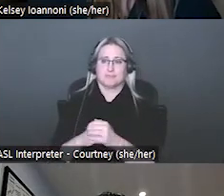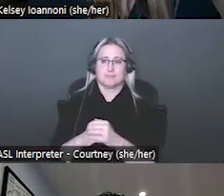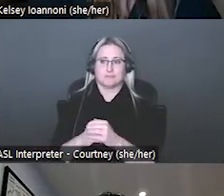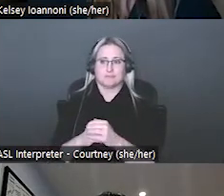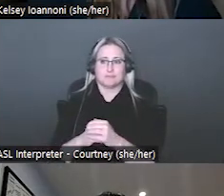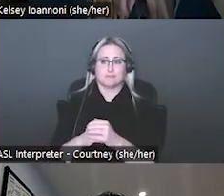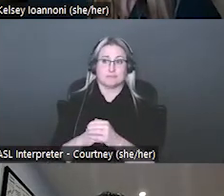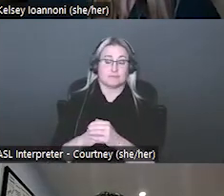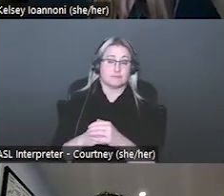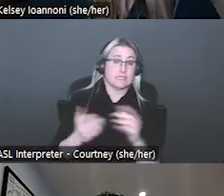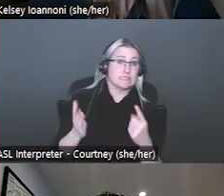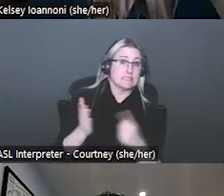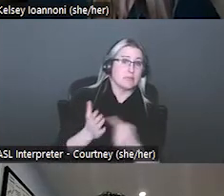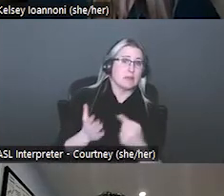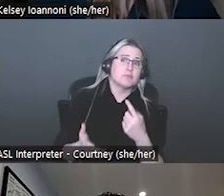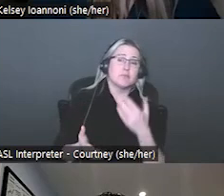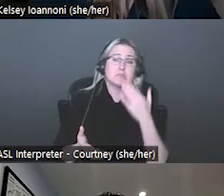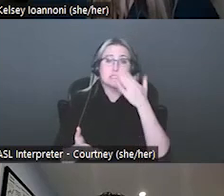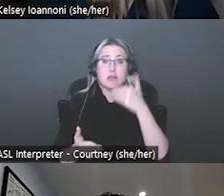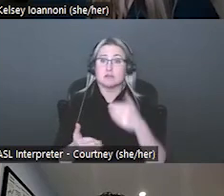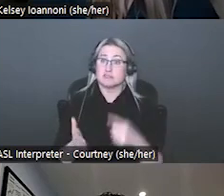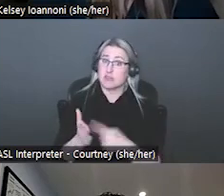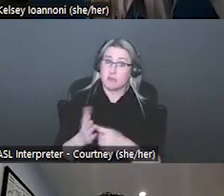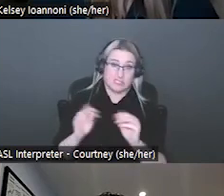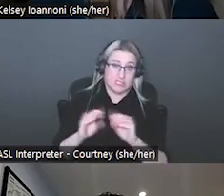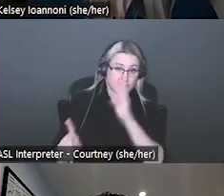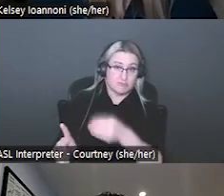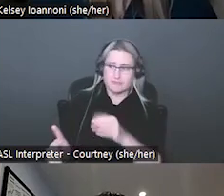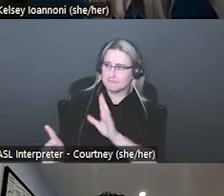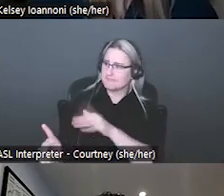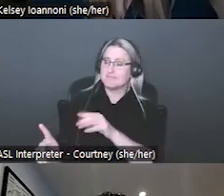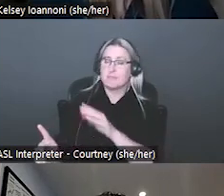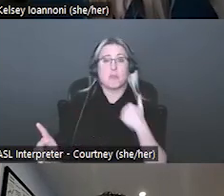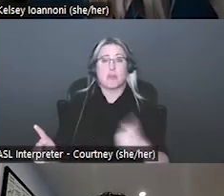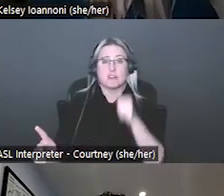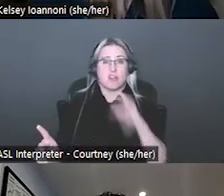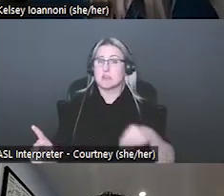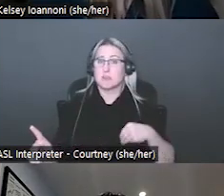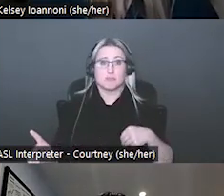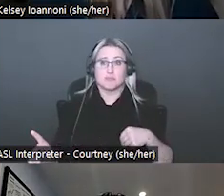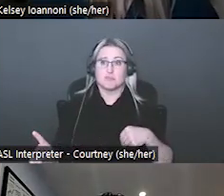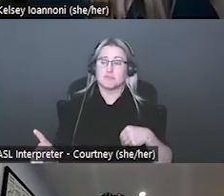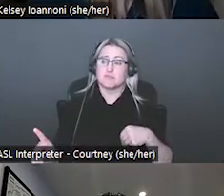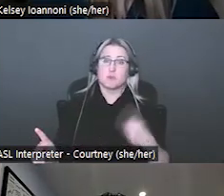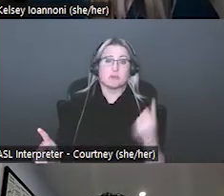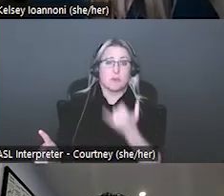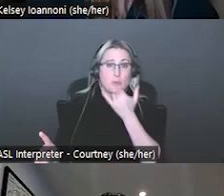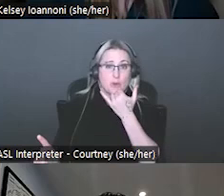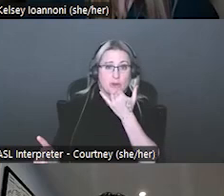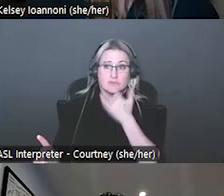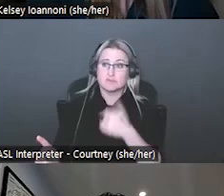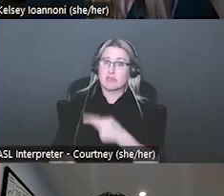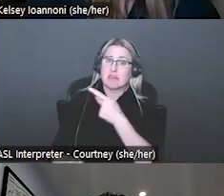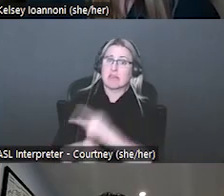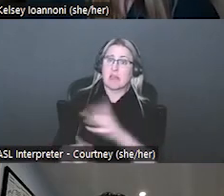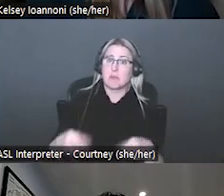à la patiente. Il y a des indicateurs subtils ou non subtils que le corps est inacceptable ou qu'il ne vaut pas